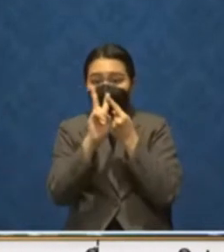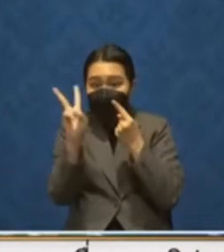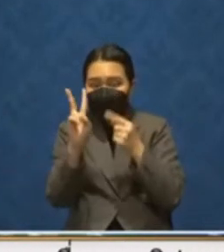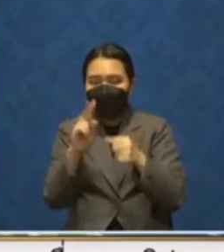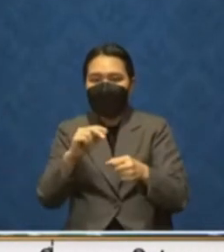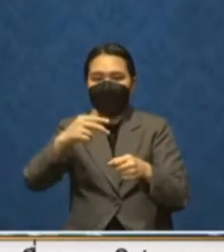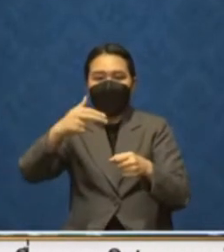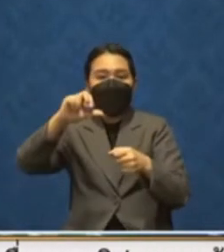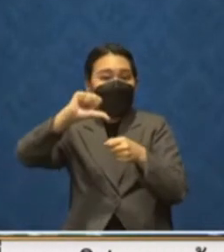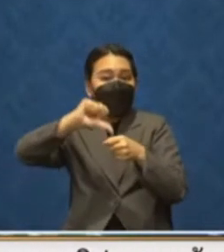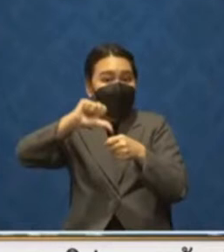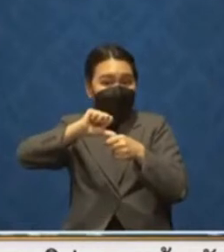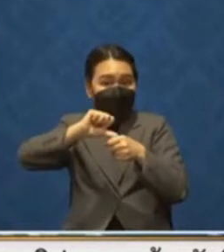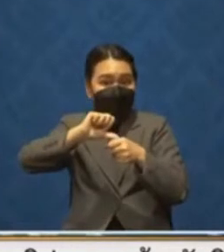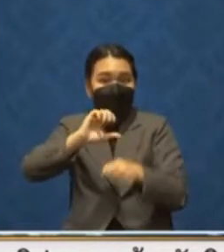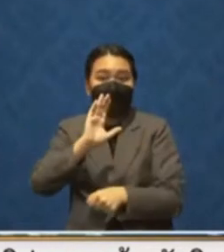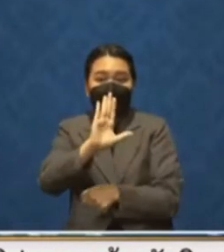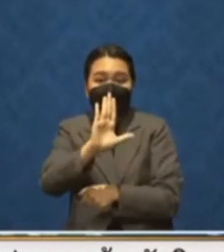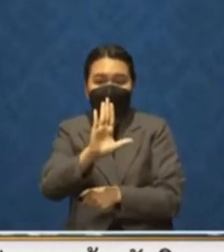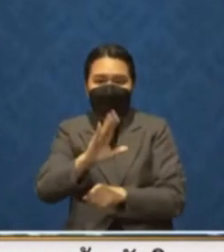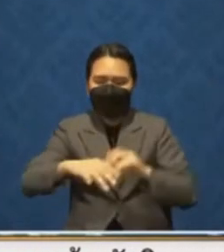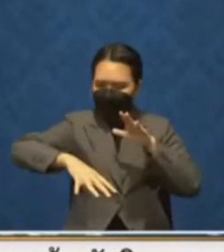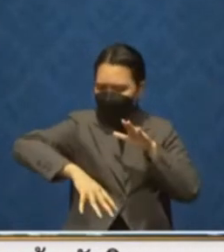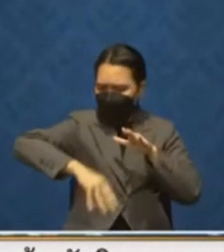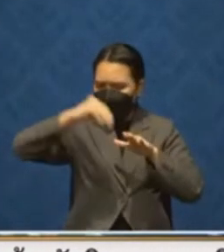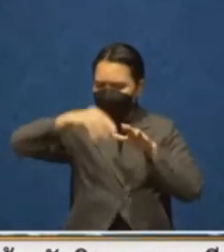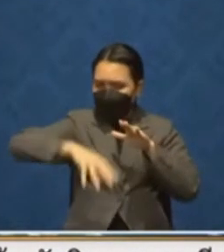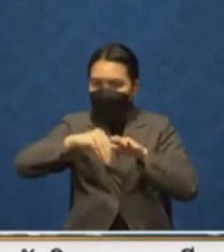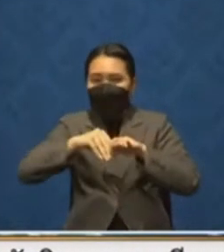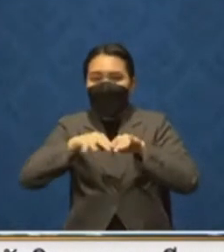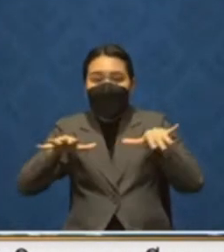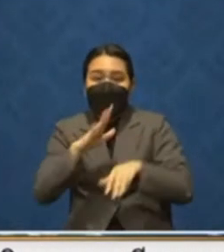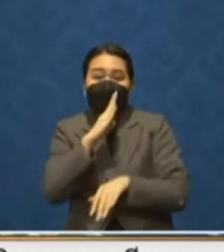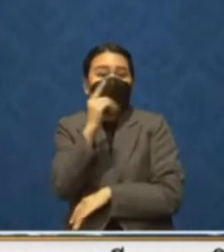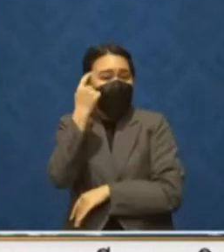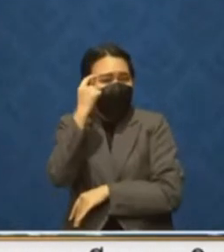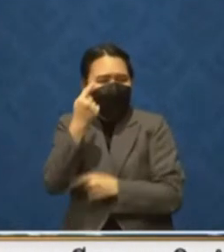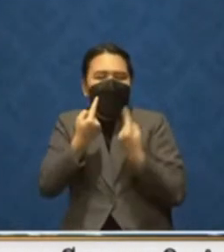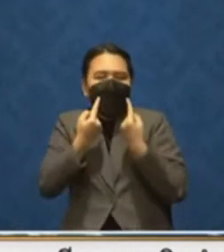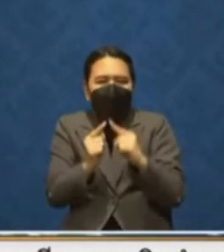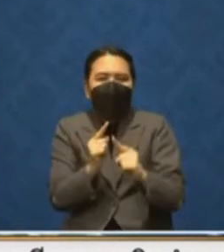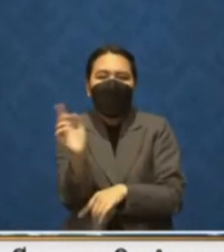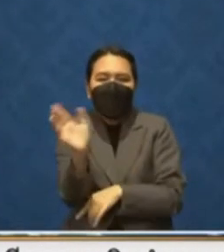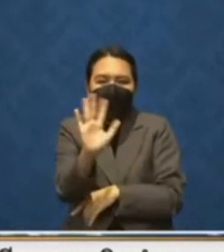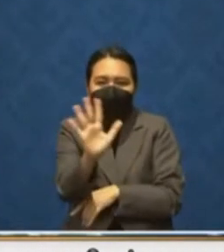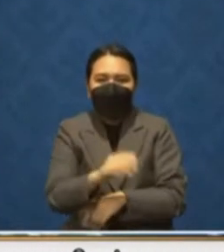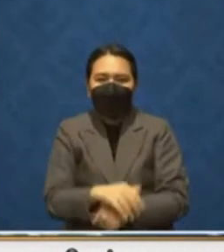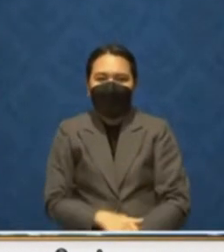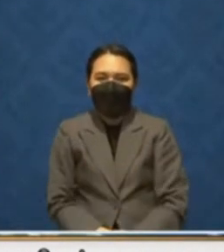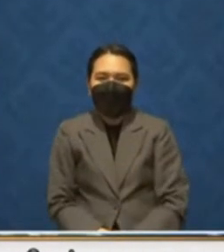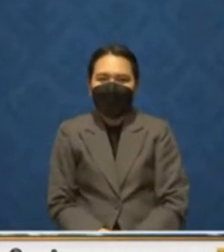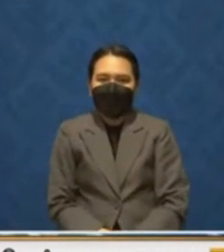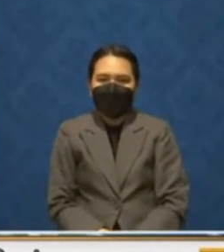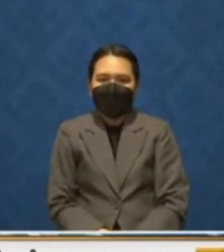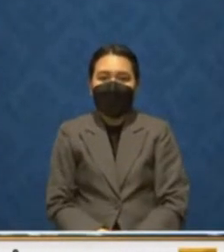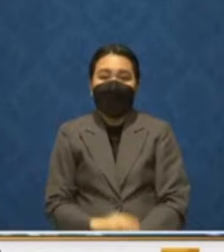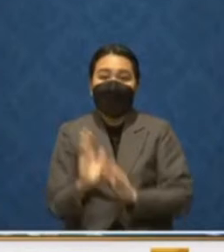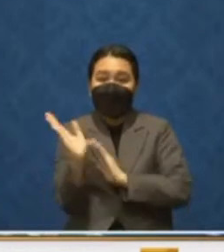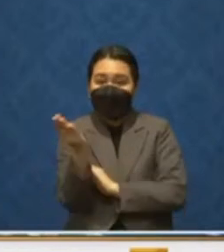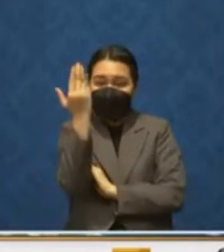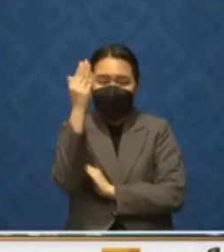ก๊าซธรรมชาติโอ้ยเขาขุดได้ปกติไม่รู้จะตอบครับข่าวออกมาว่าช่วง